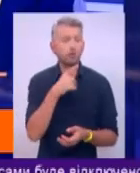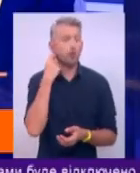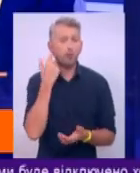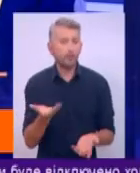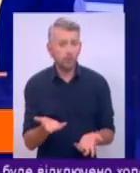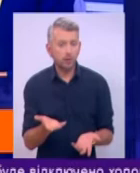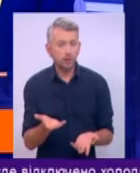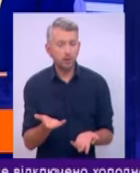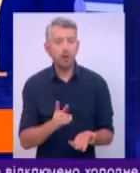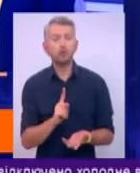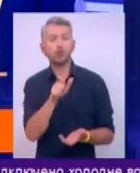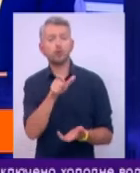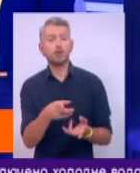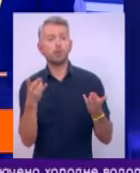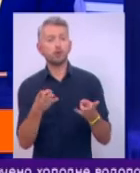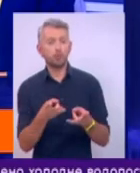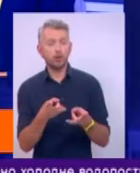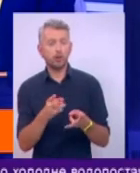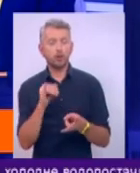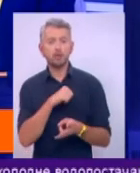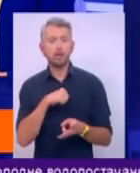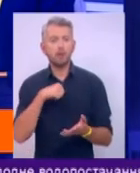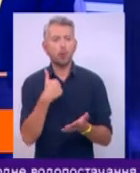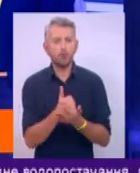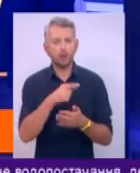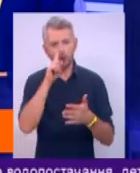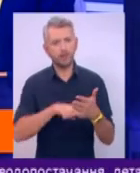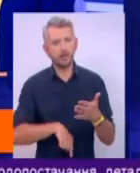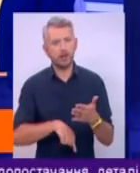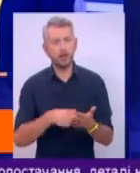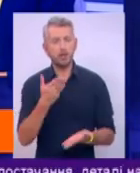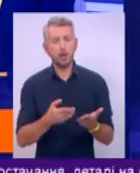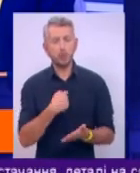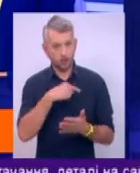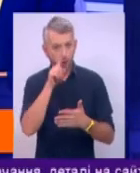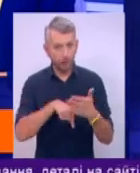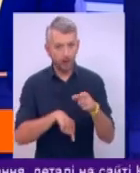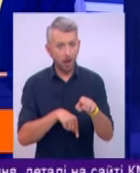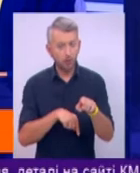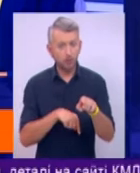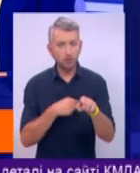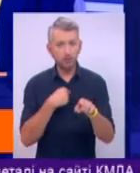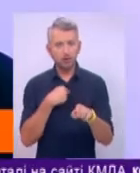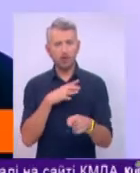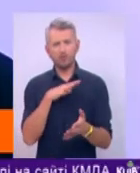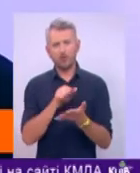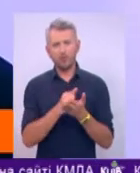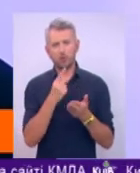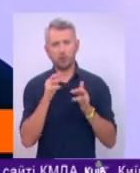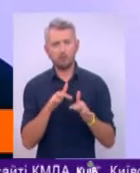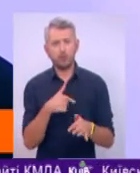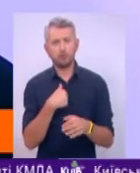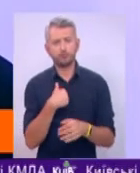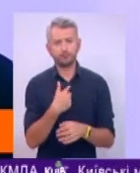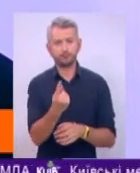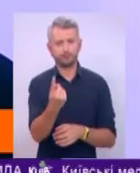віку. Тобто, що людина потребує. І саме головне – це довіра. Якщо я довіряю, я там займався однією справою, до мене